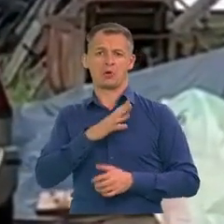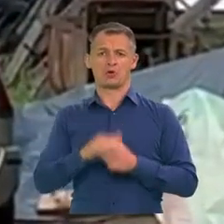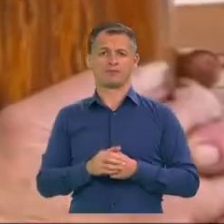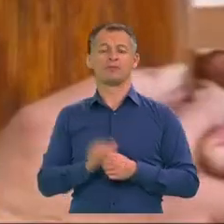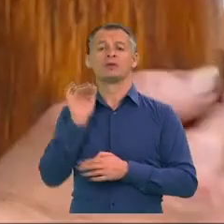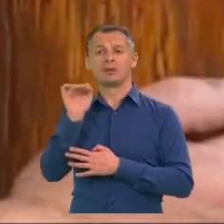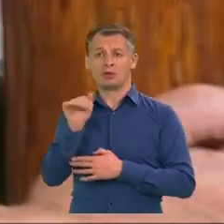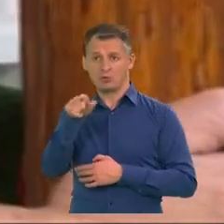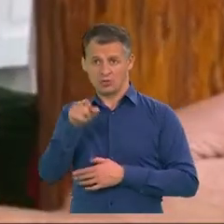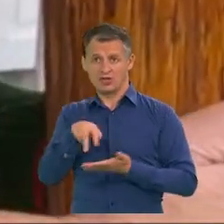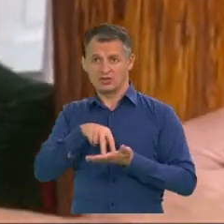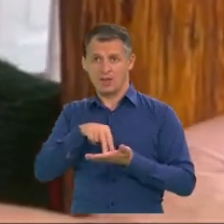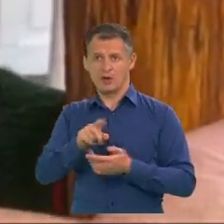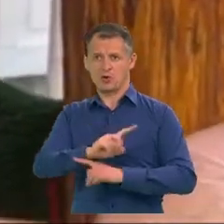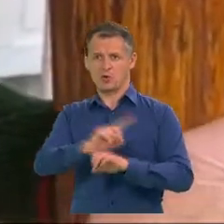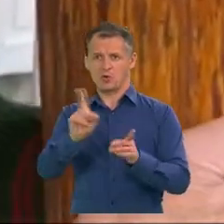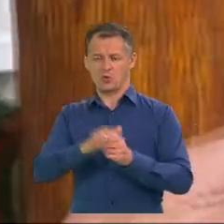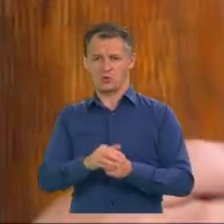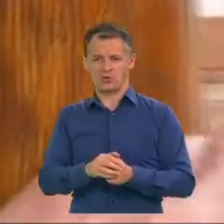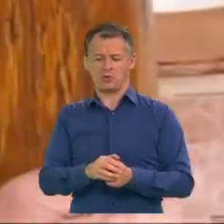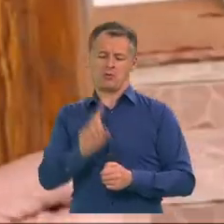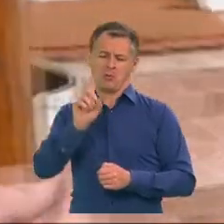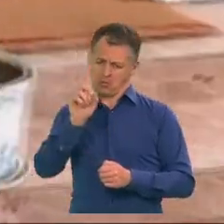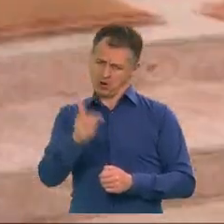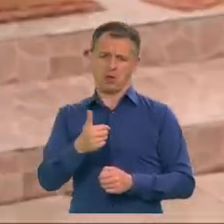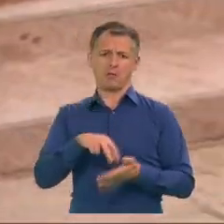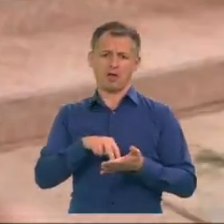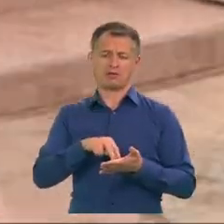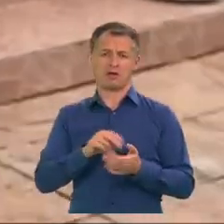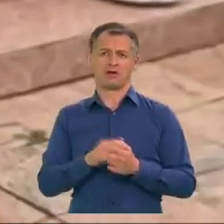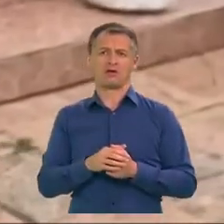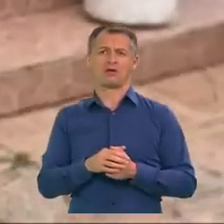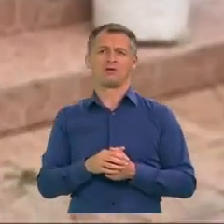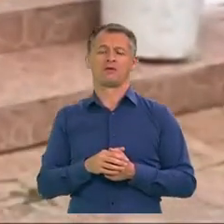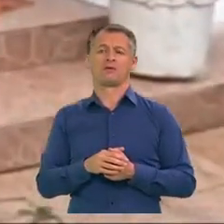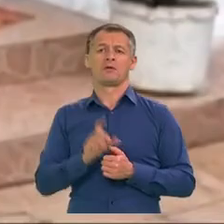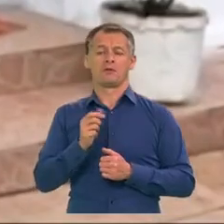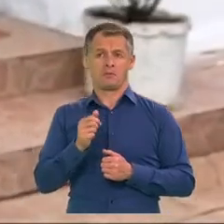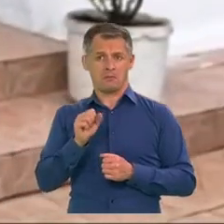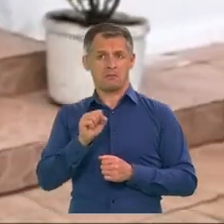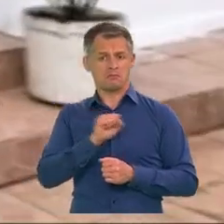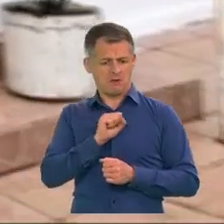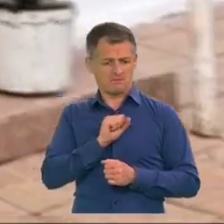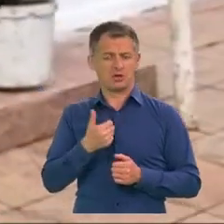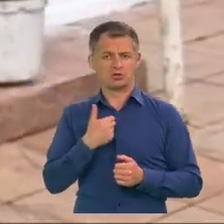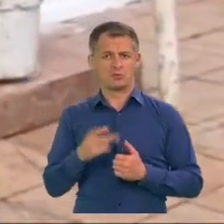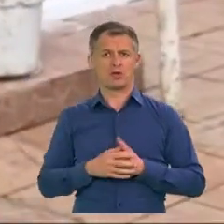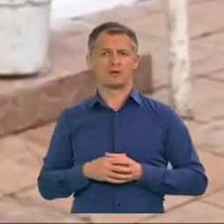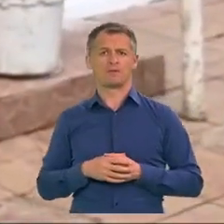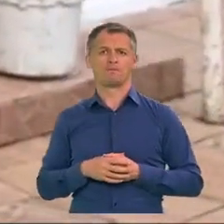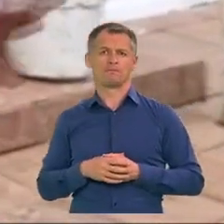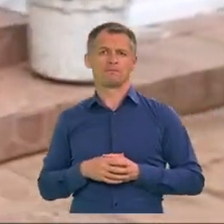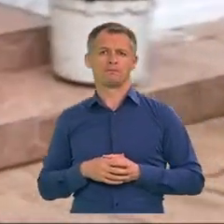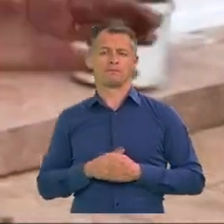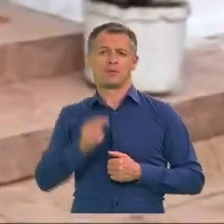așa-i? Da, cum să nu? Da? Doamne, cum să nu ne fie teamă? Stai că seam. Că el